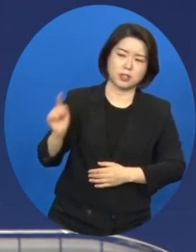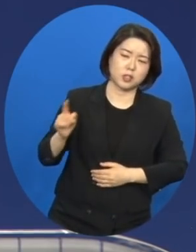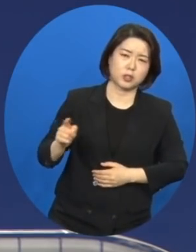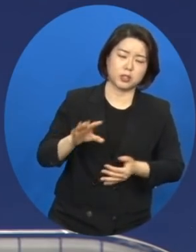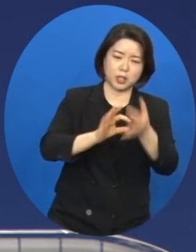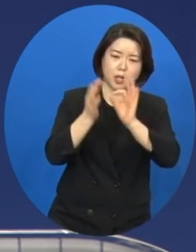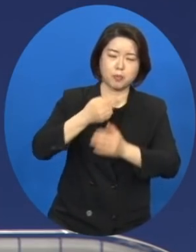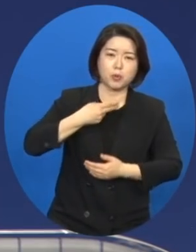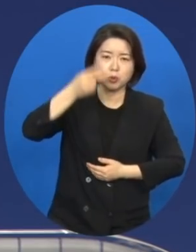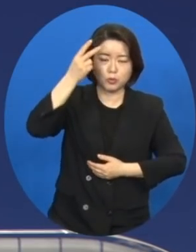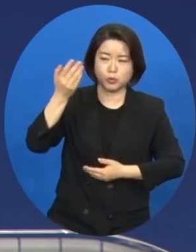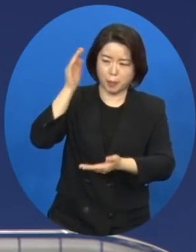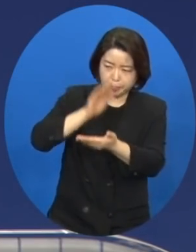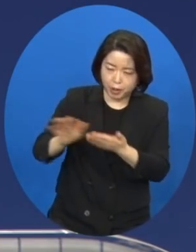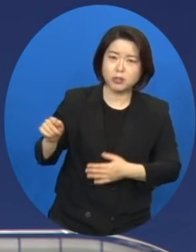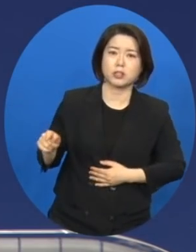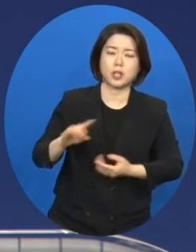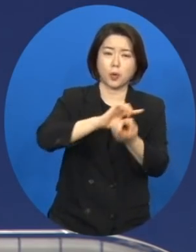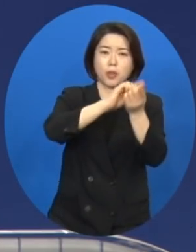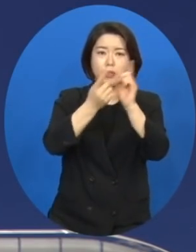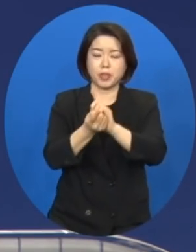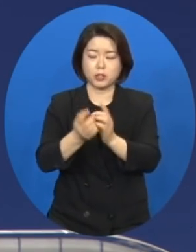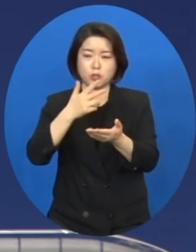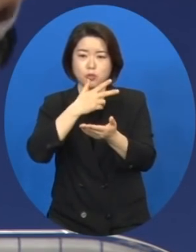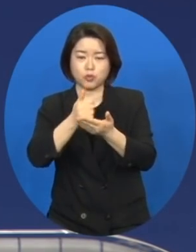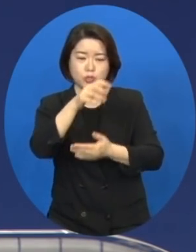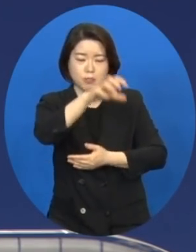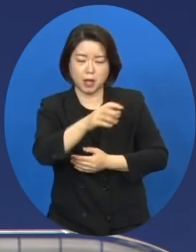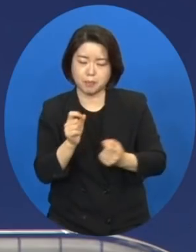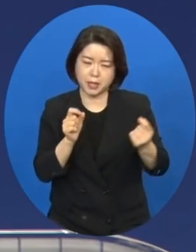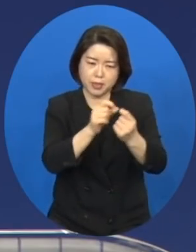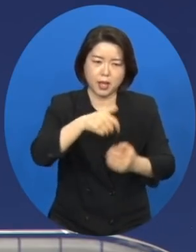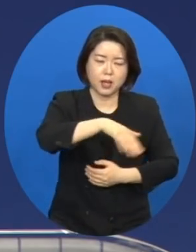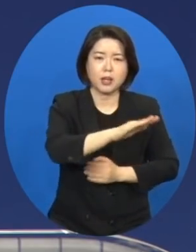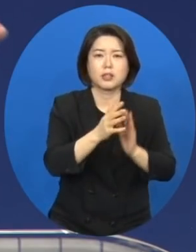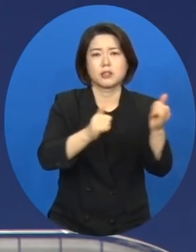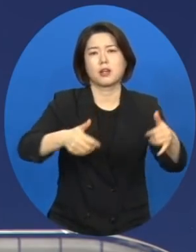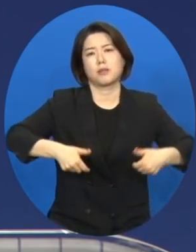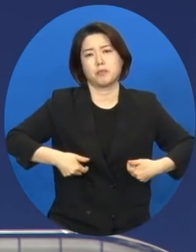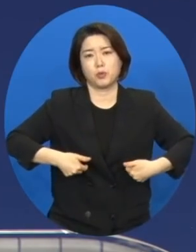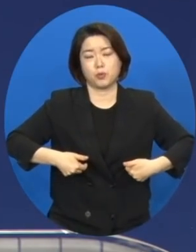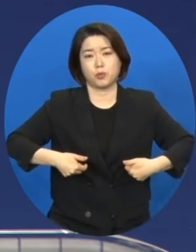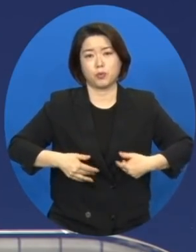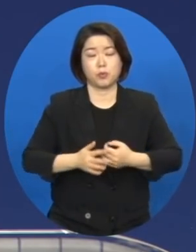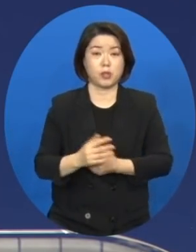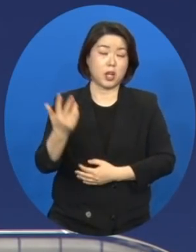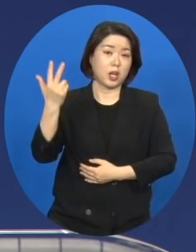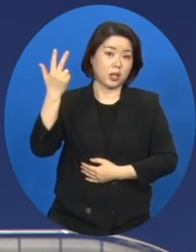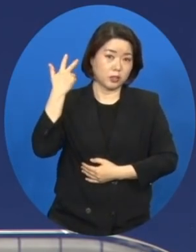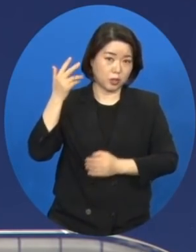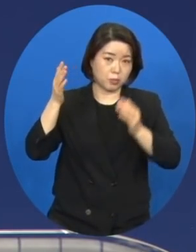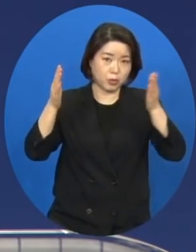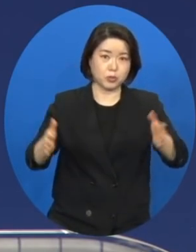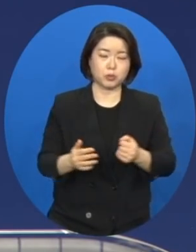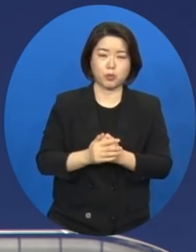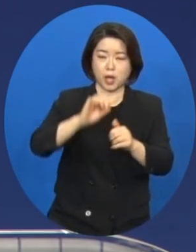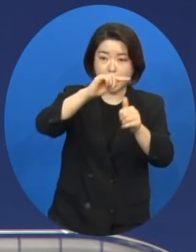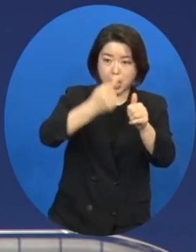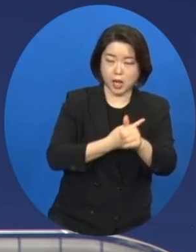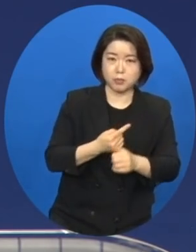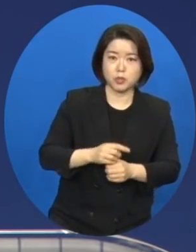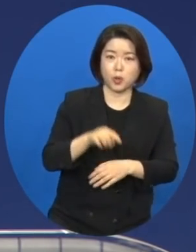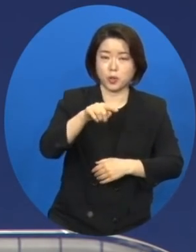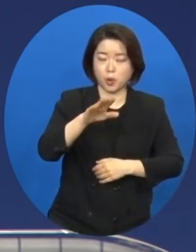포도주가 없다라고 대신해서 주님께 나아갈 수 있는 사람이 있어야 된다는 겁니다. 지난 한 주 내내 제가 우연히 뭐